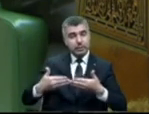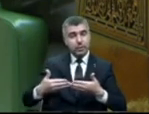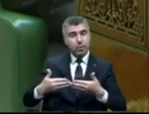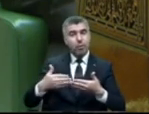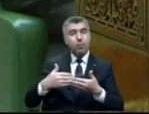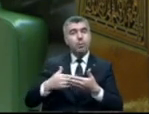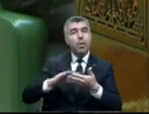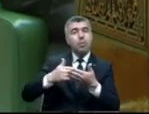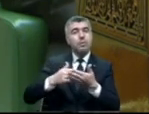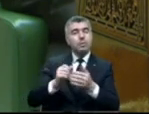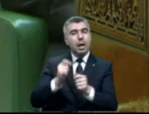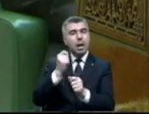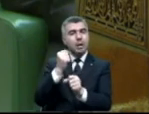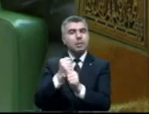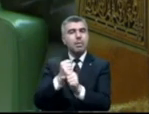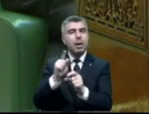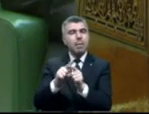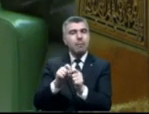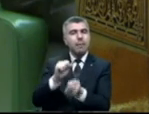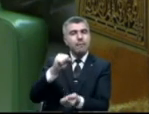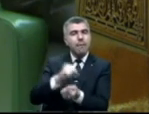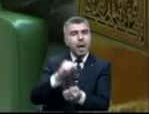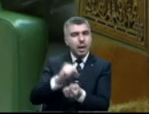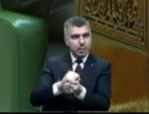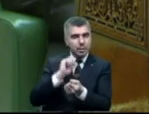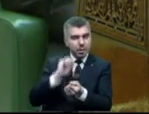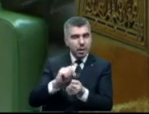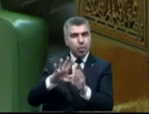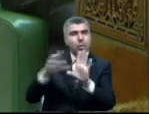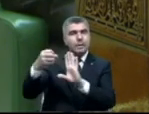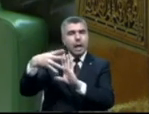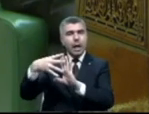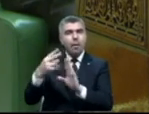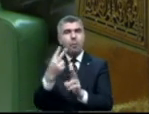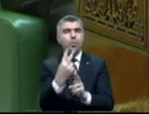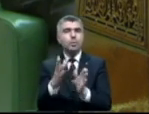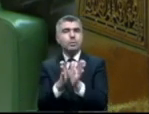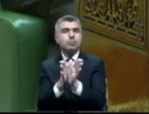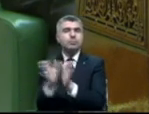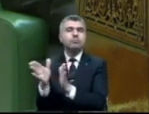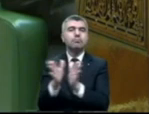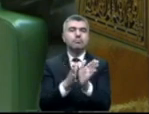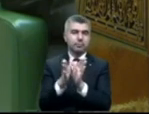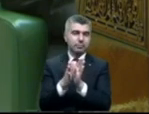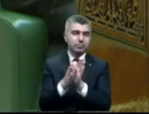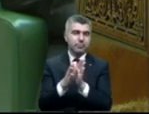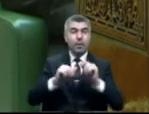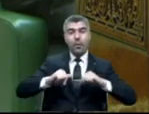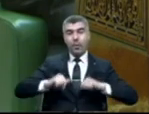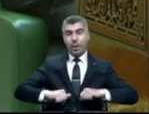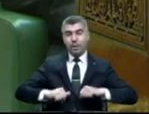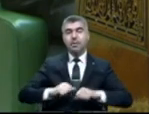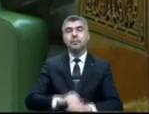والطويل من تشغيل محطات الفحم أو الغاز الطبيعي، إذا أخذنا كذلك الاعتبارات بما فيها الاعتبارات المناخية. السيدة الوزيرة